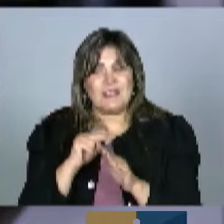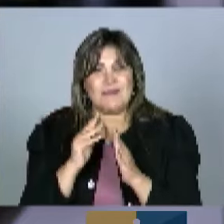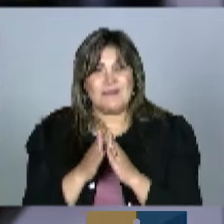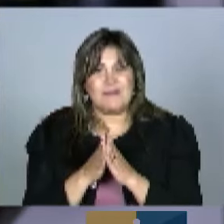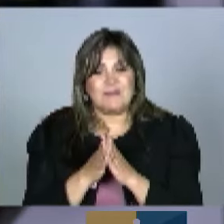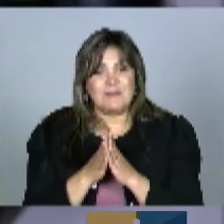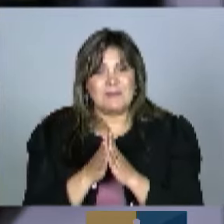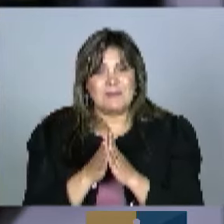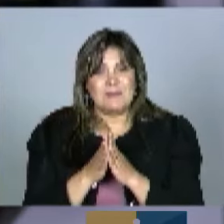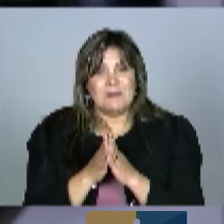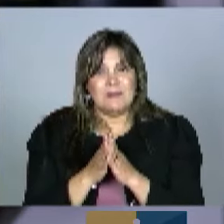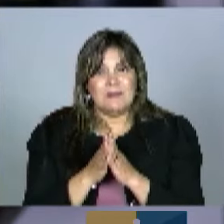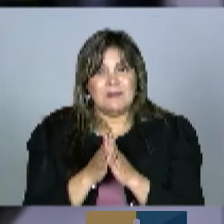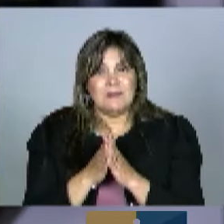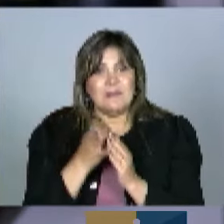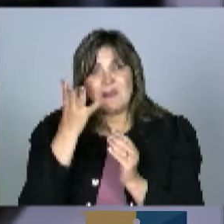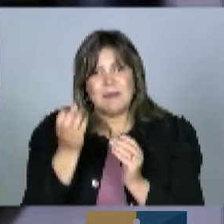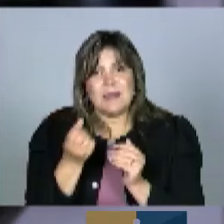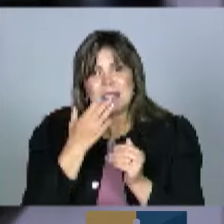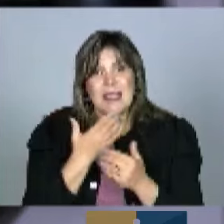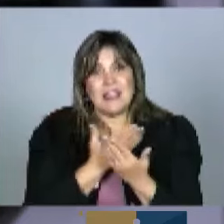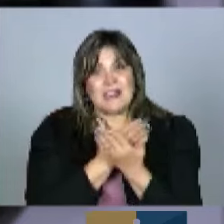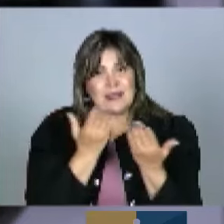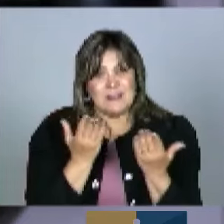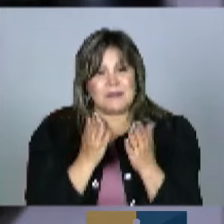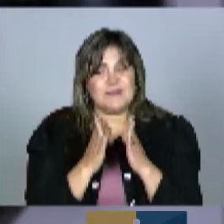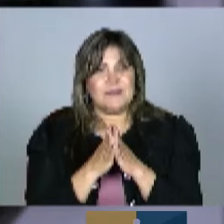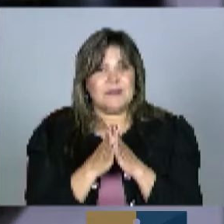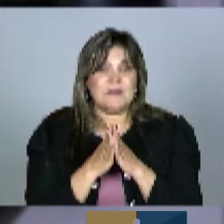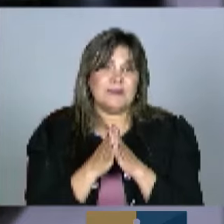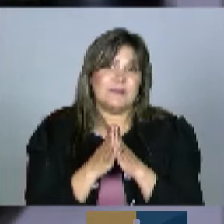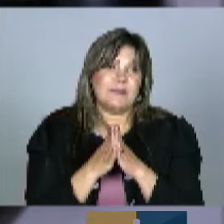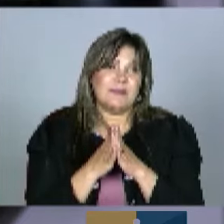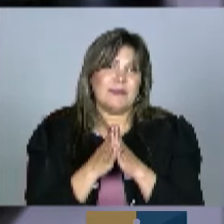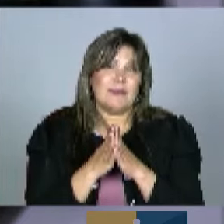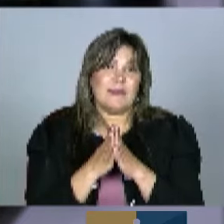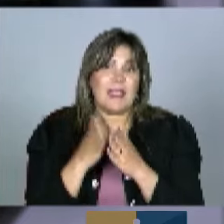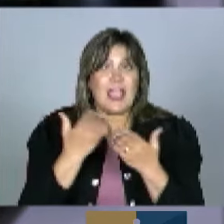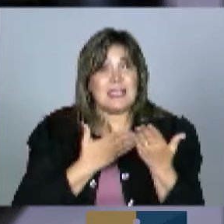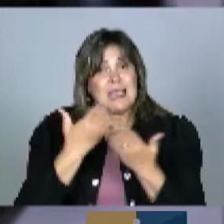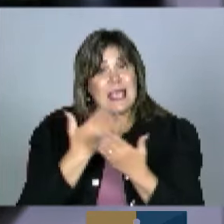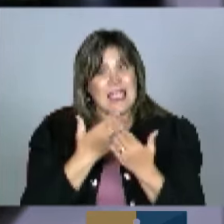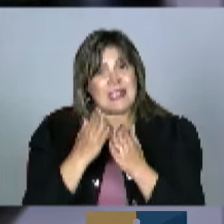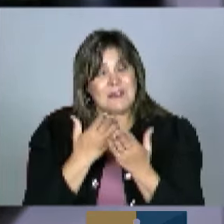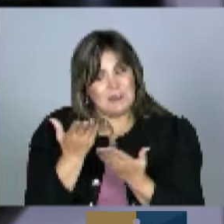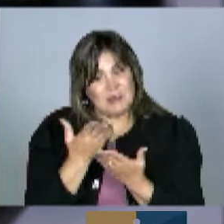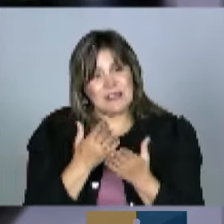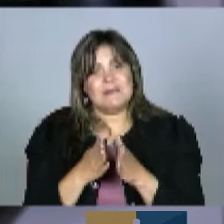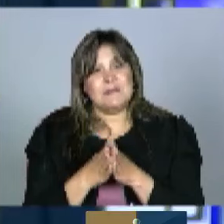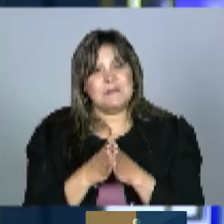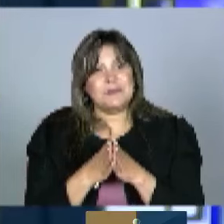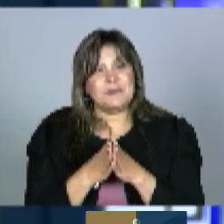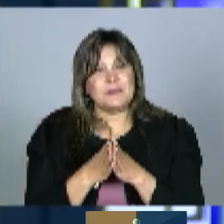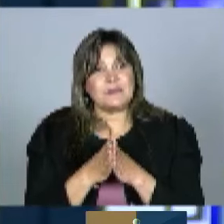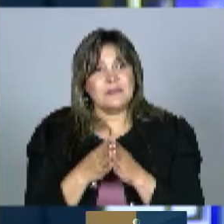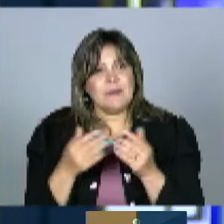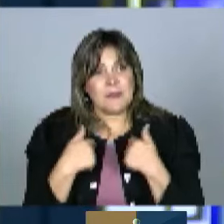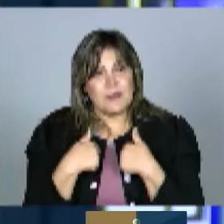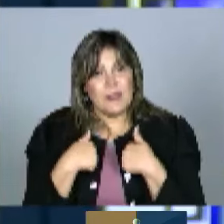يا فندم مساء الخير اهلا بحضرتك اتفضل يا فندم عايز اكلم المستشار سعاده معاك يا فندم طيب